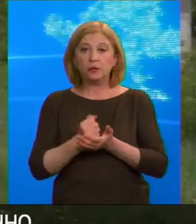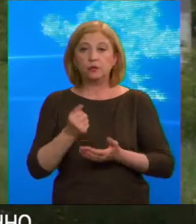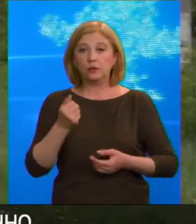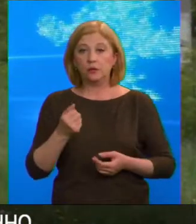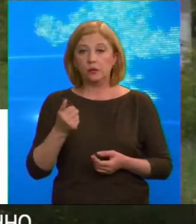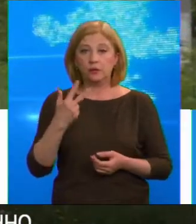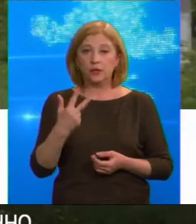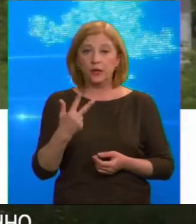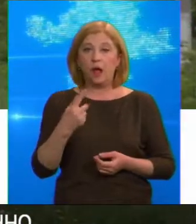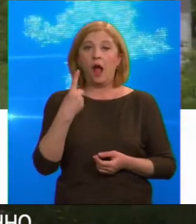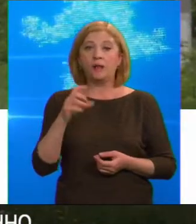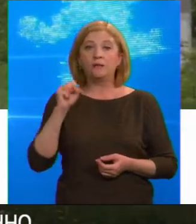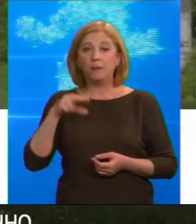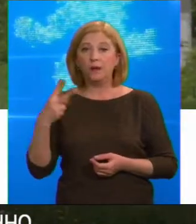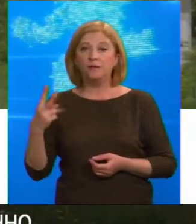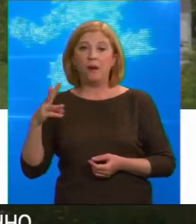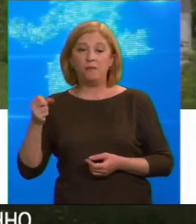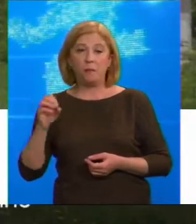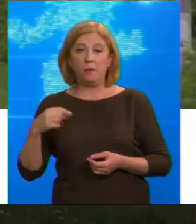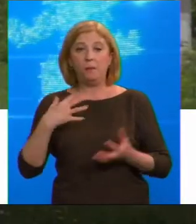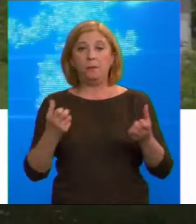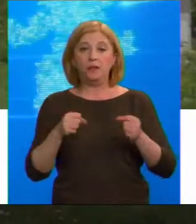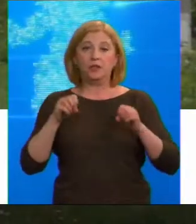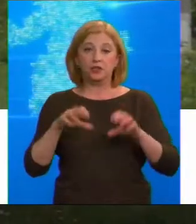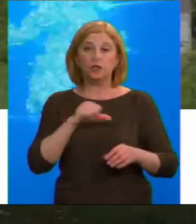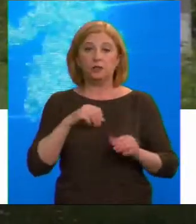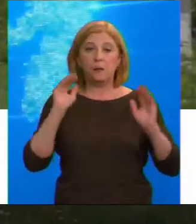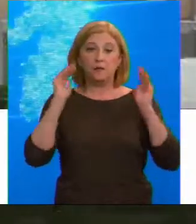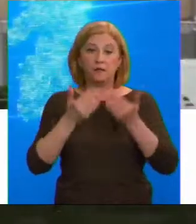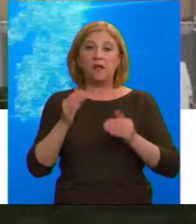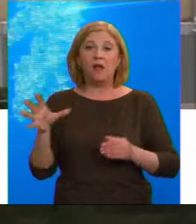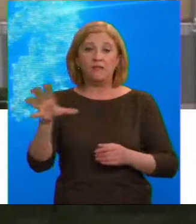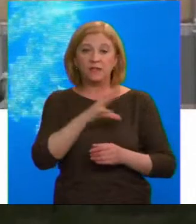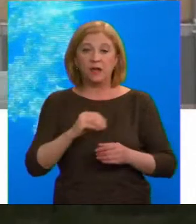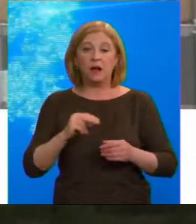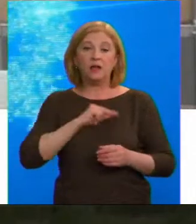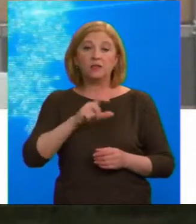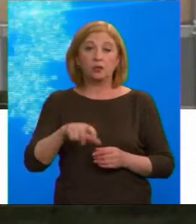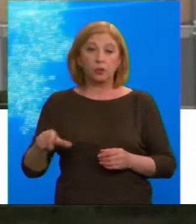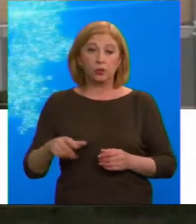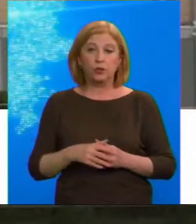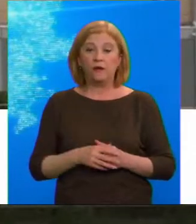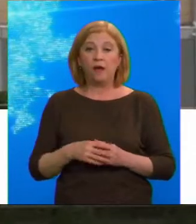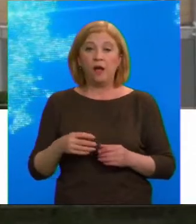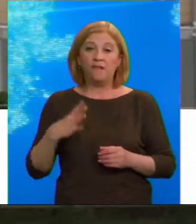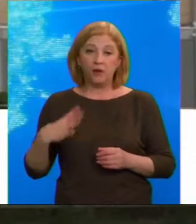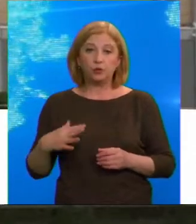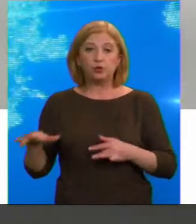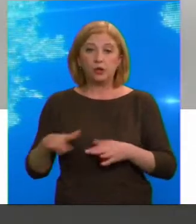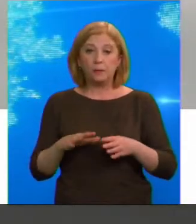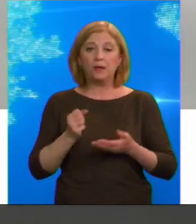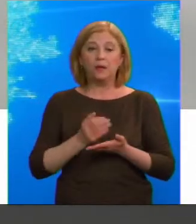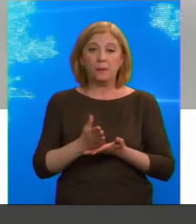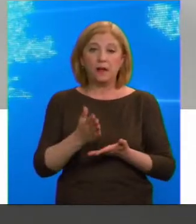Один в апреле, два в мае. И нами принято решение о самоизоляции всех сотрудников. Данная мера вынужденная и направлена на